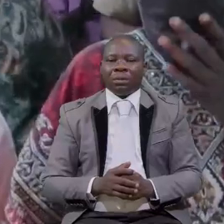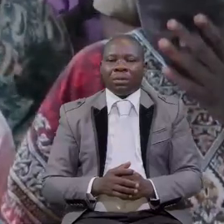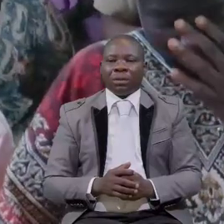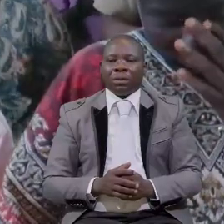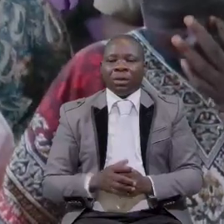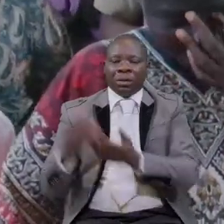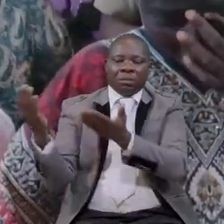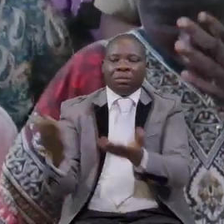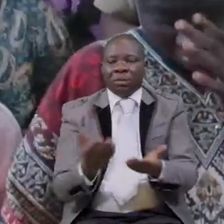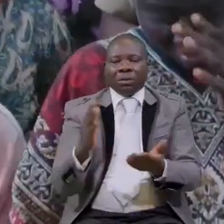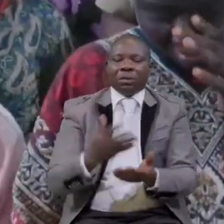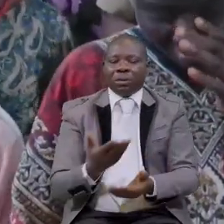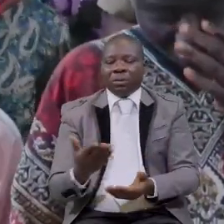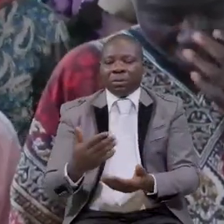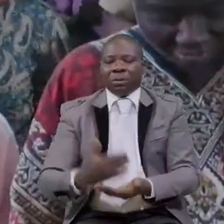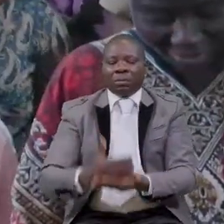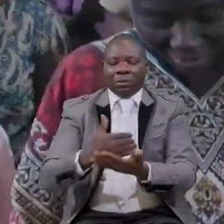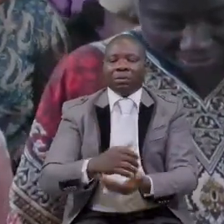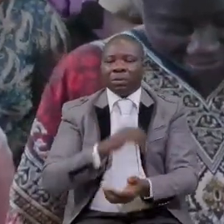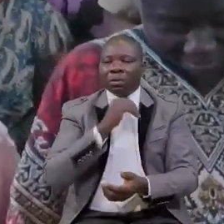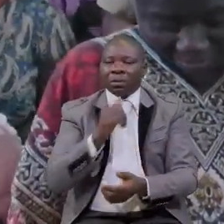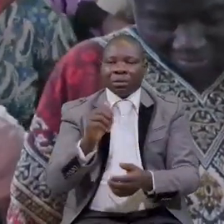Amène ton vase.